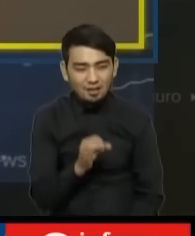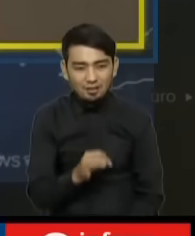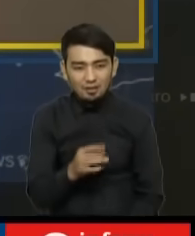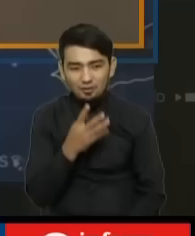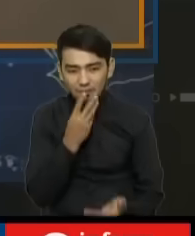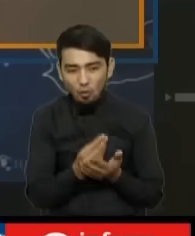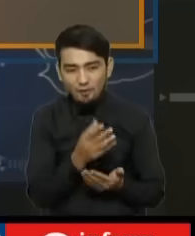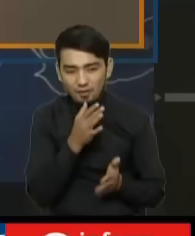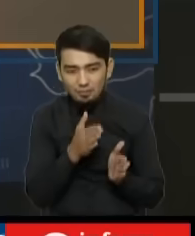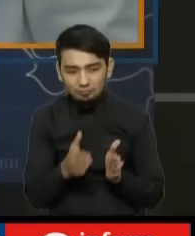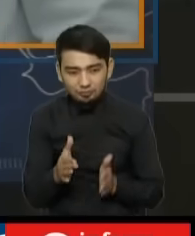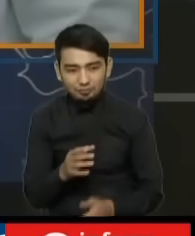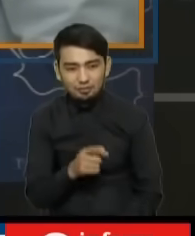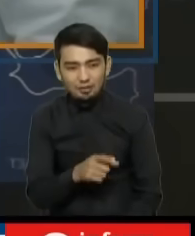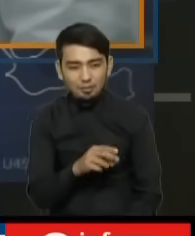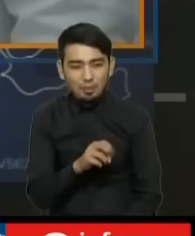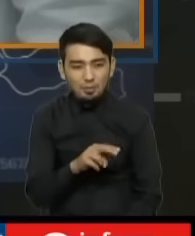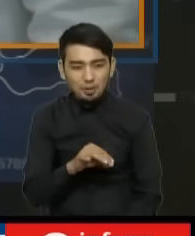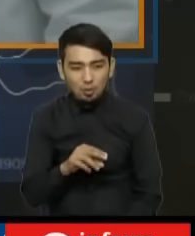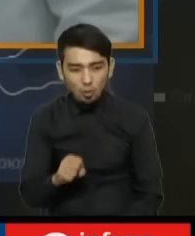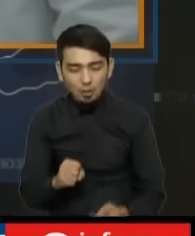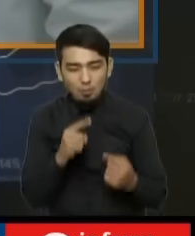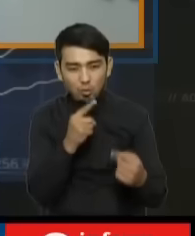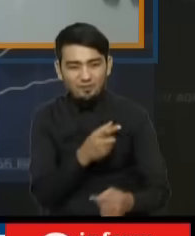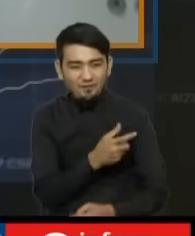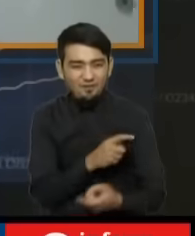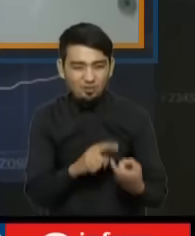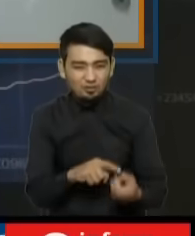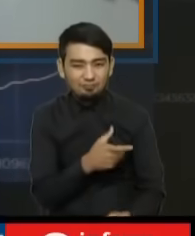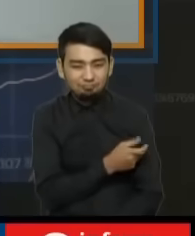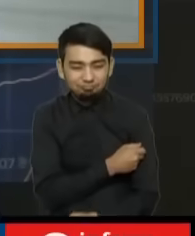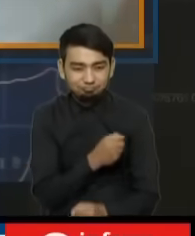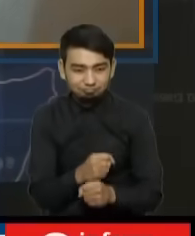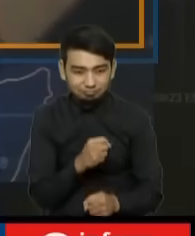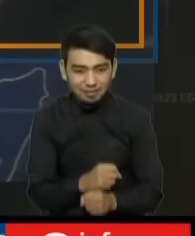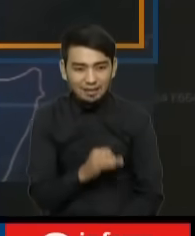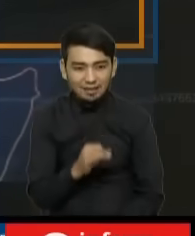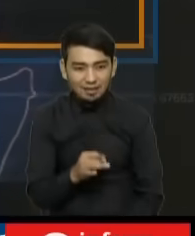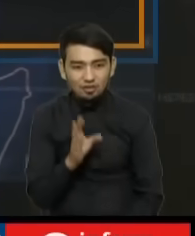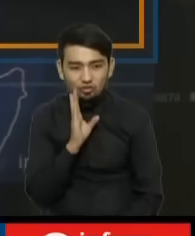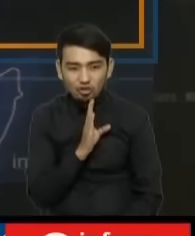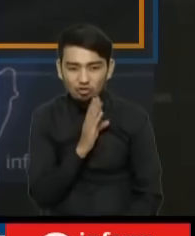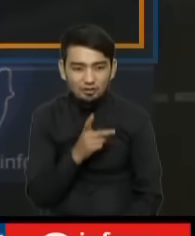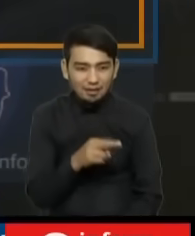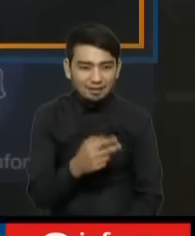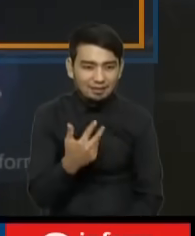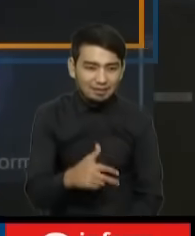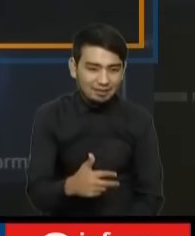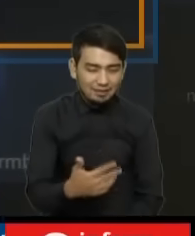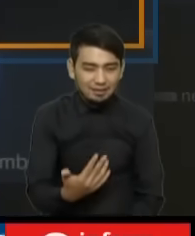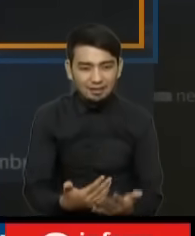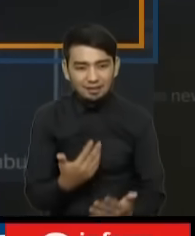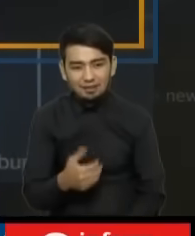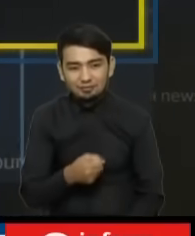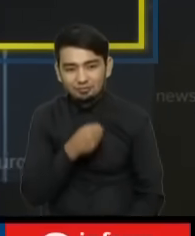бұл адам папиллома вирусына қарсы вакцинаны алса, және де жас әйелдер 30 және 70